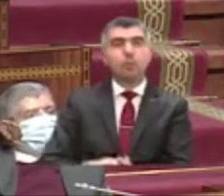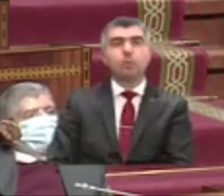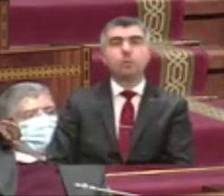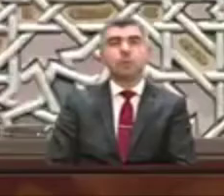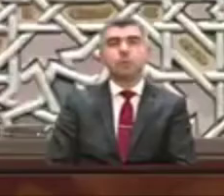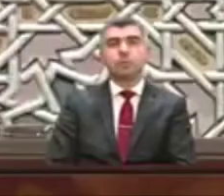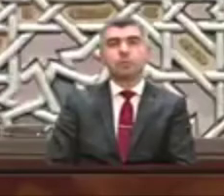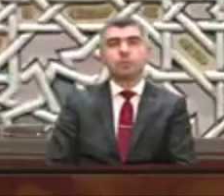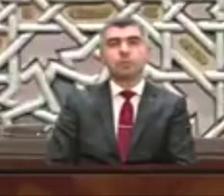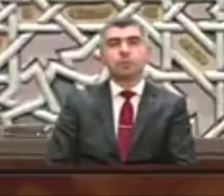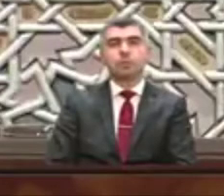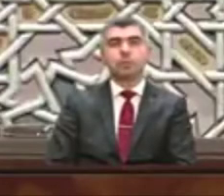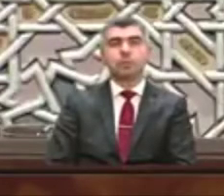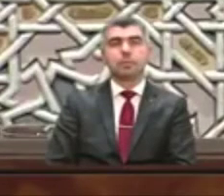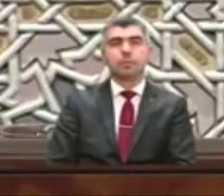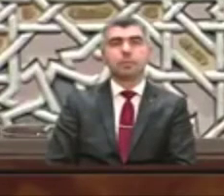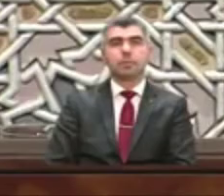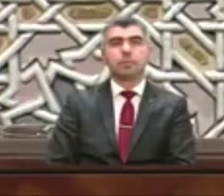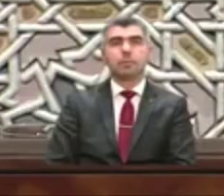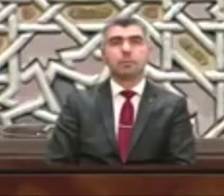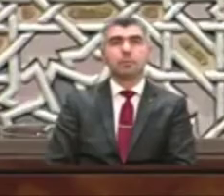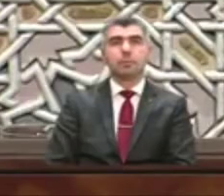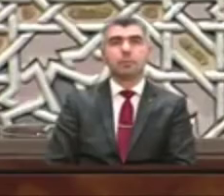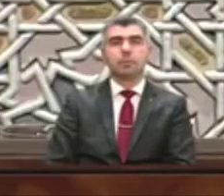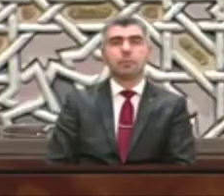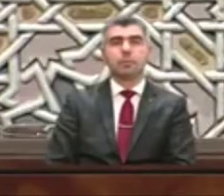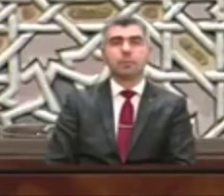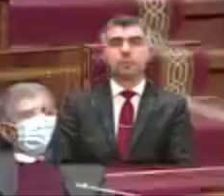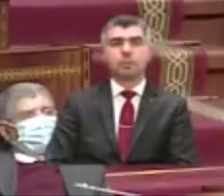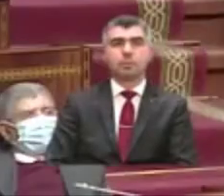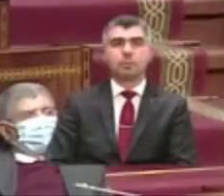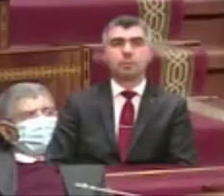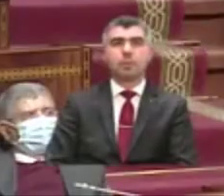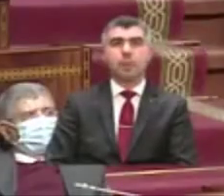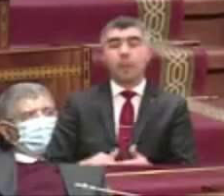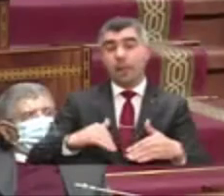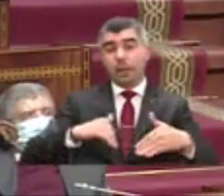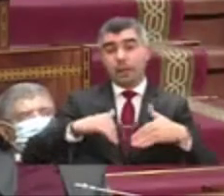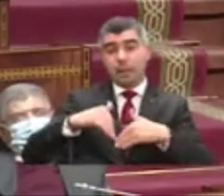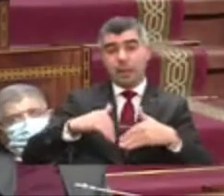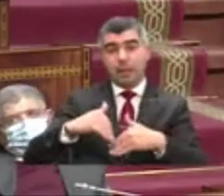لي سير بشويه باش ما كنش نسمعوا مزيان السيد الوزير يسمع مزيان. الطريق الاقليميه